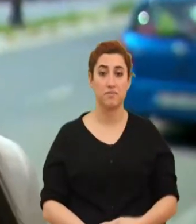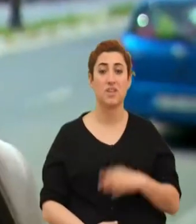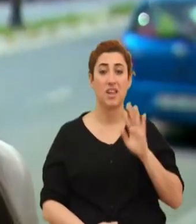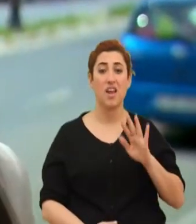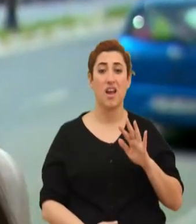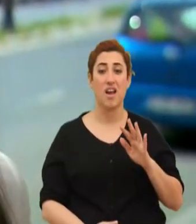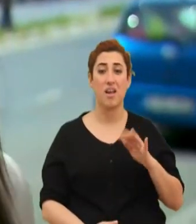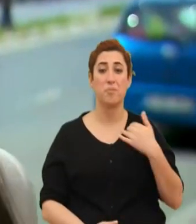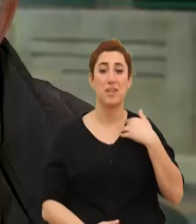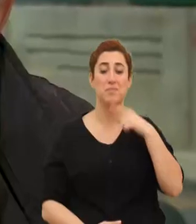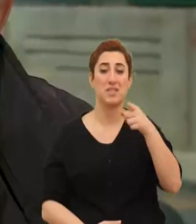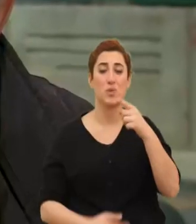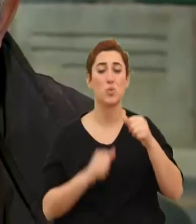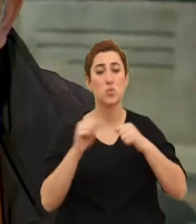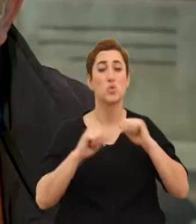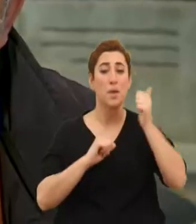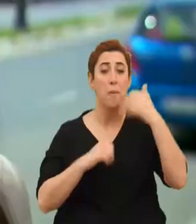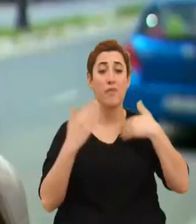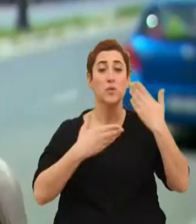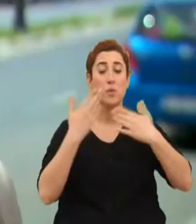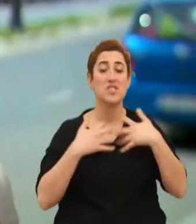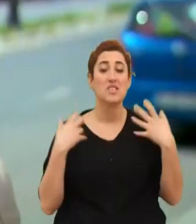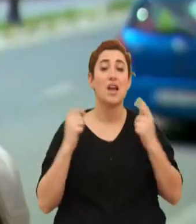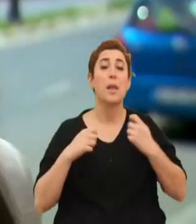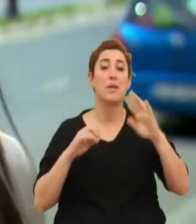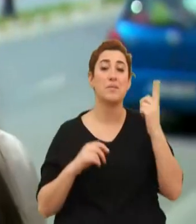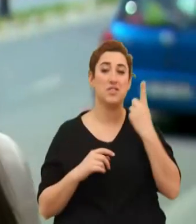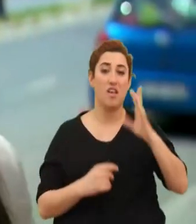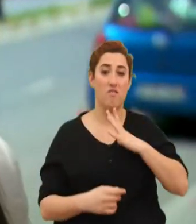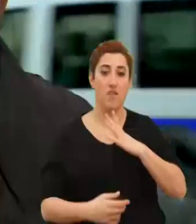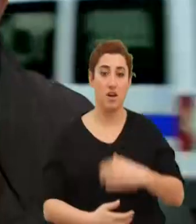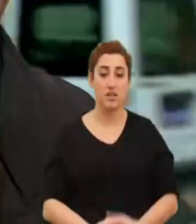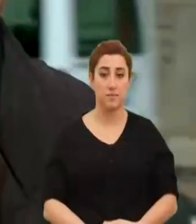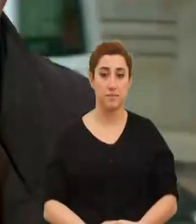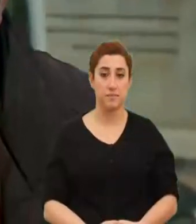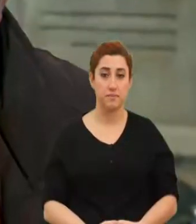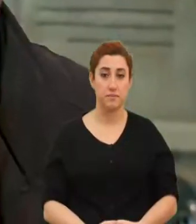Ya benim sana uzun zamandır söylemeye cesaret edemediğim bir şey var.